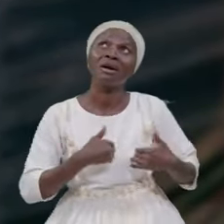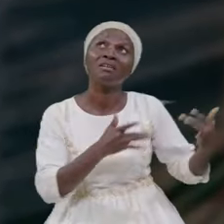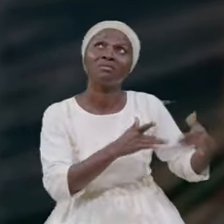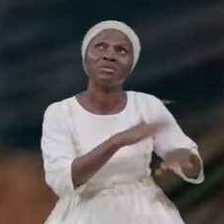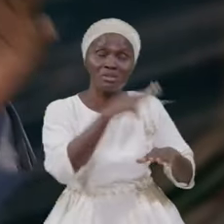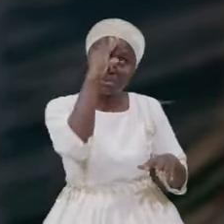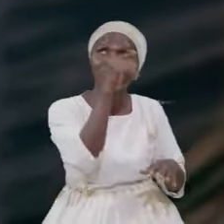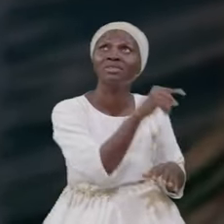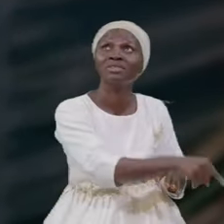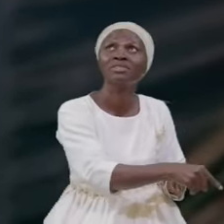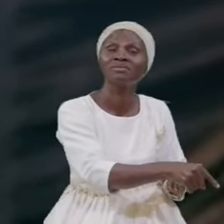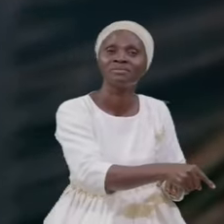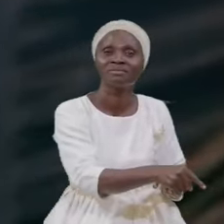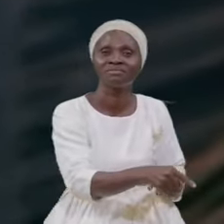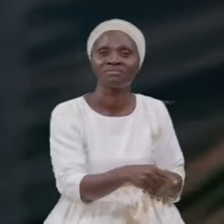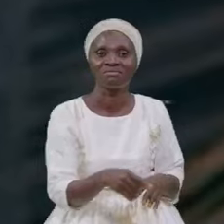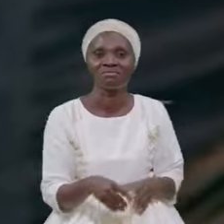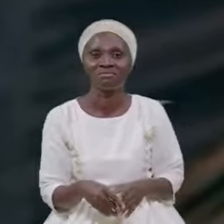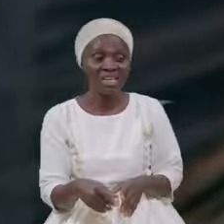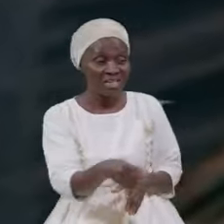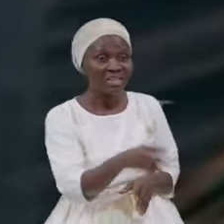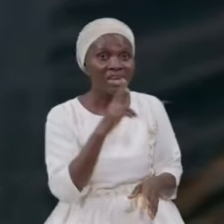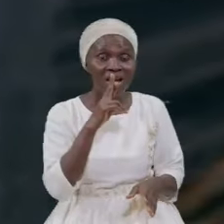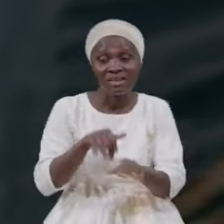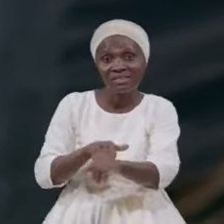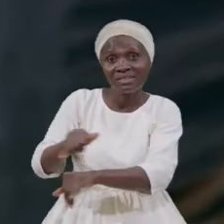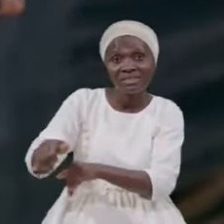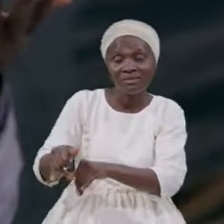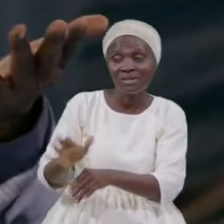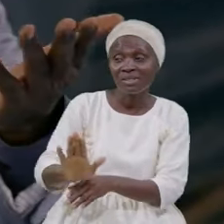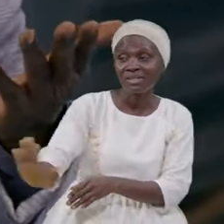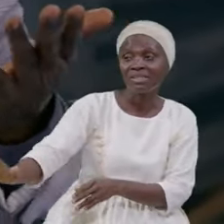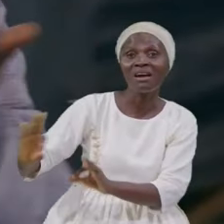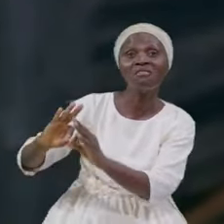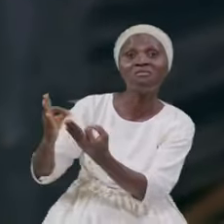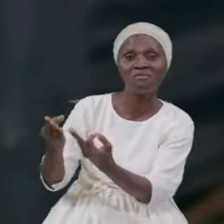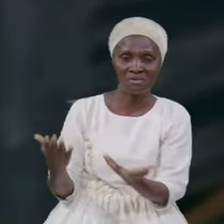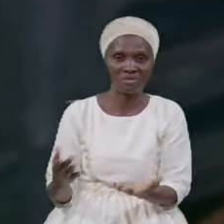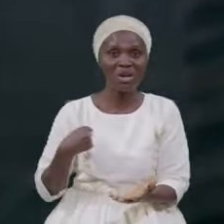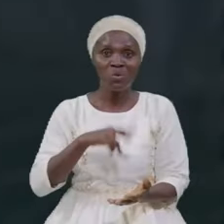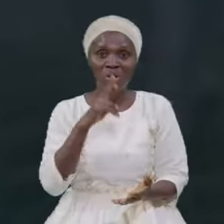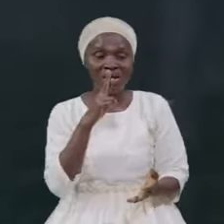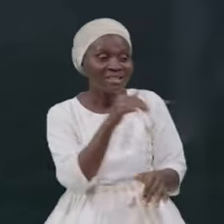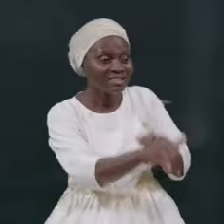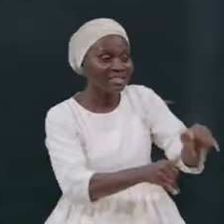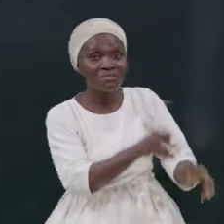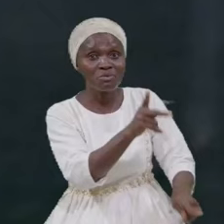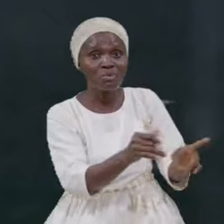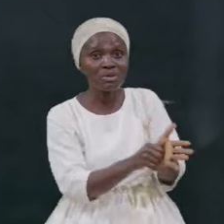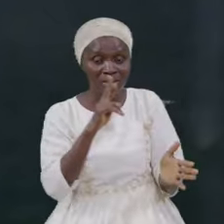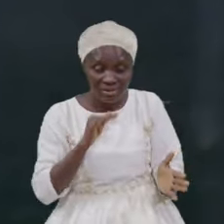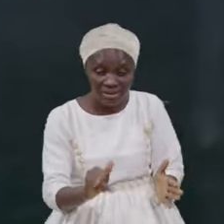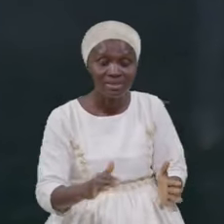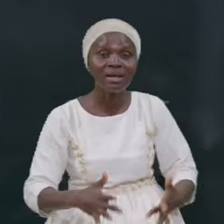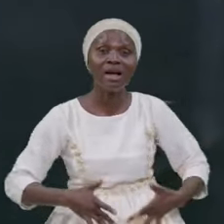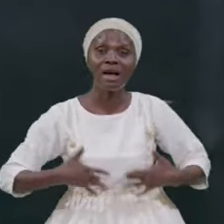en trompant les parents, en trompant les membres qui sont encore vivants. Rappelez-vous l'histoire que Jésus a racontée